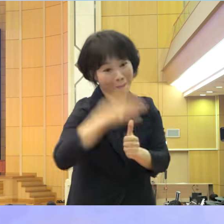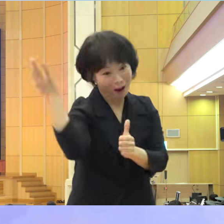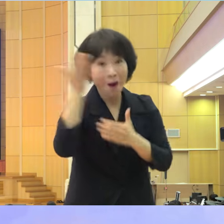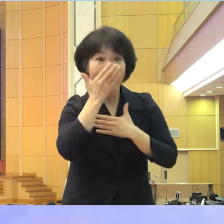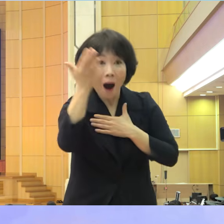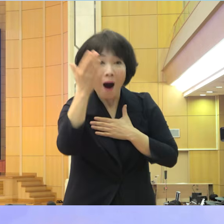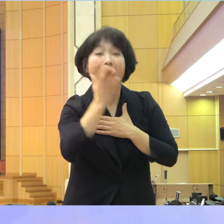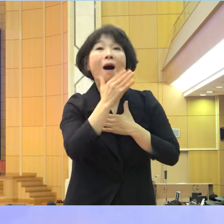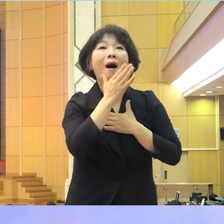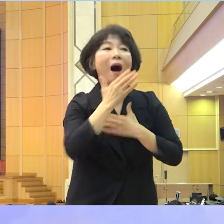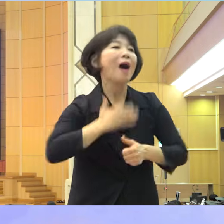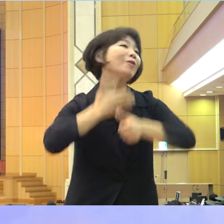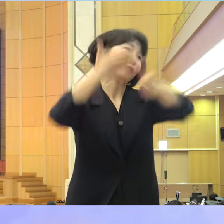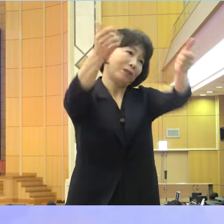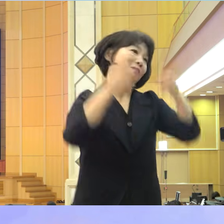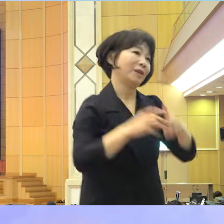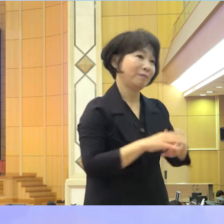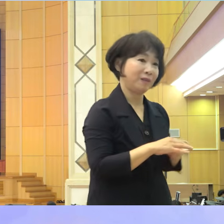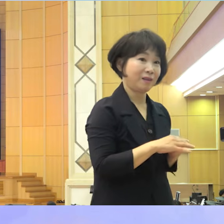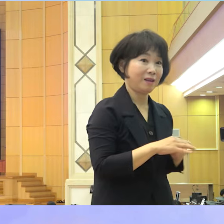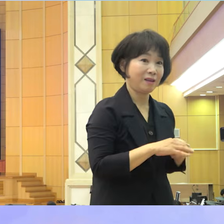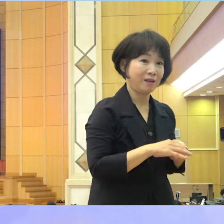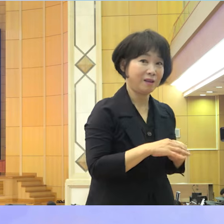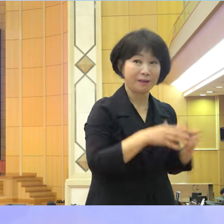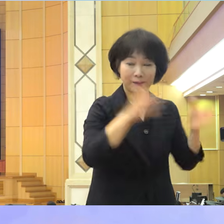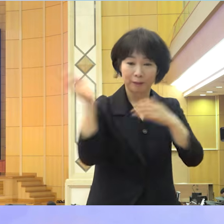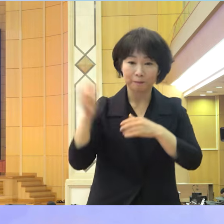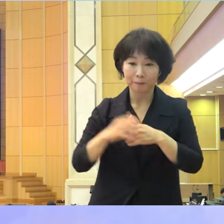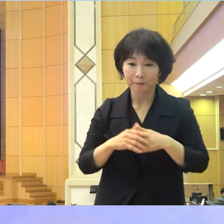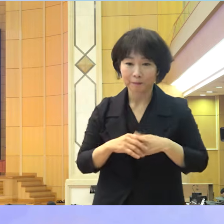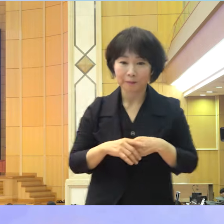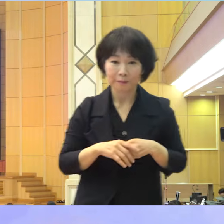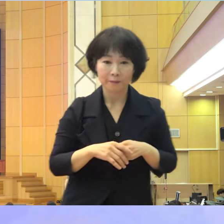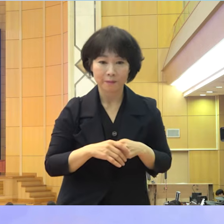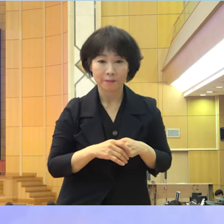거야 라고 가르쳐 주는 거예요. 갈라디아서 3장 10절입니다.